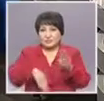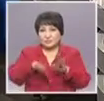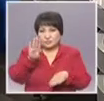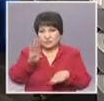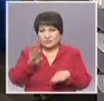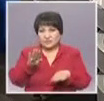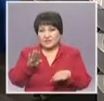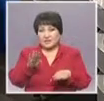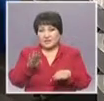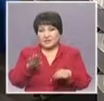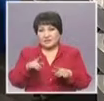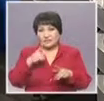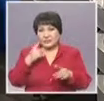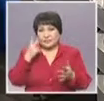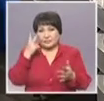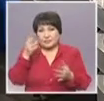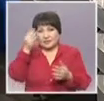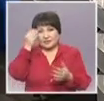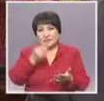Және